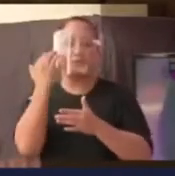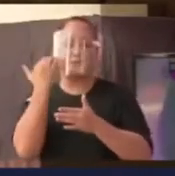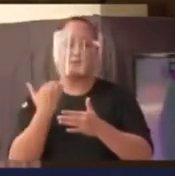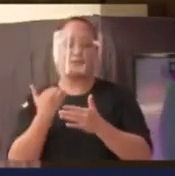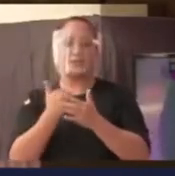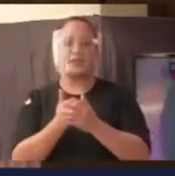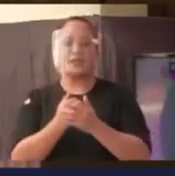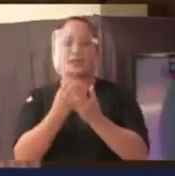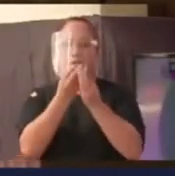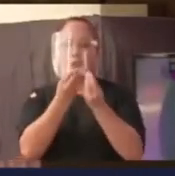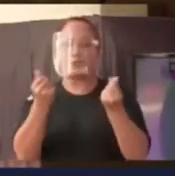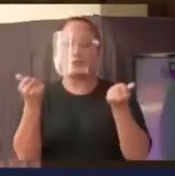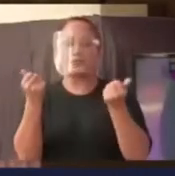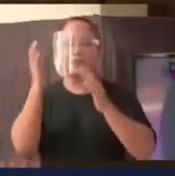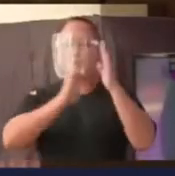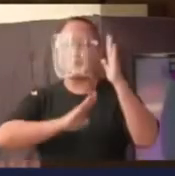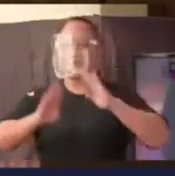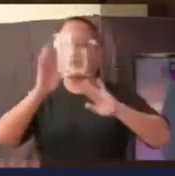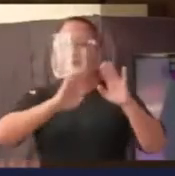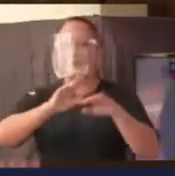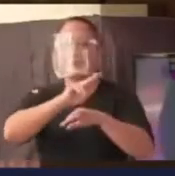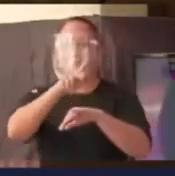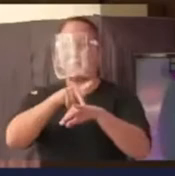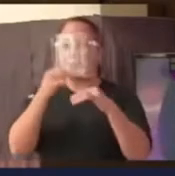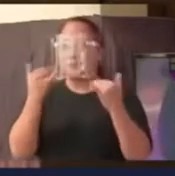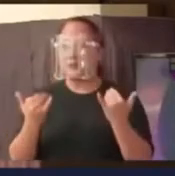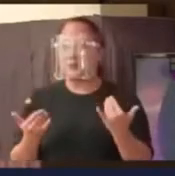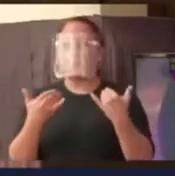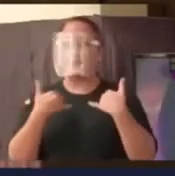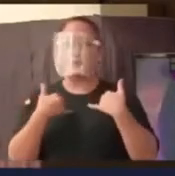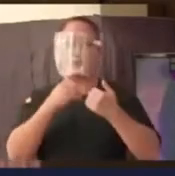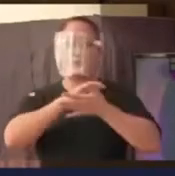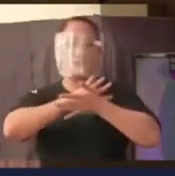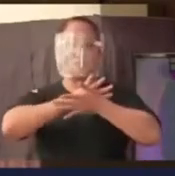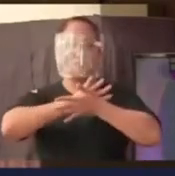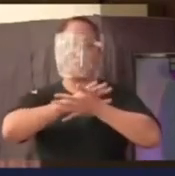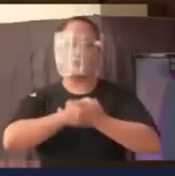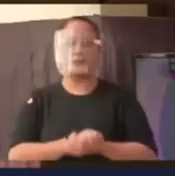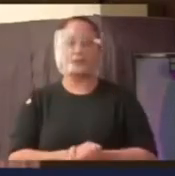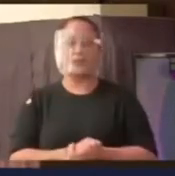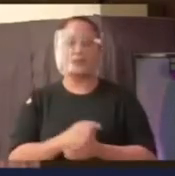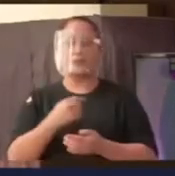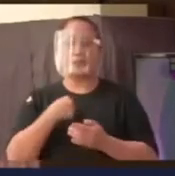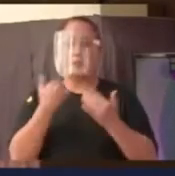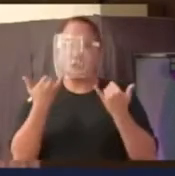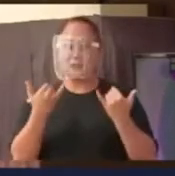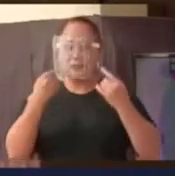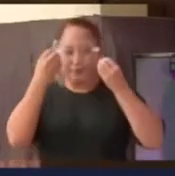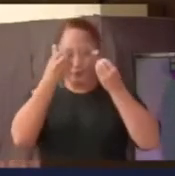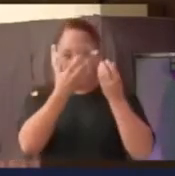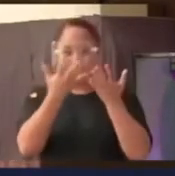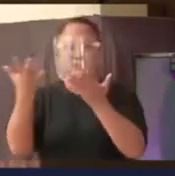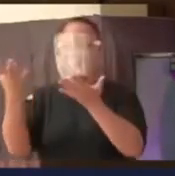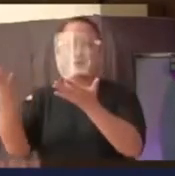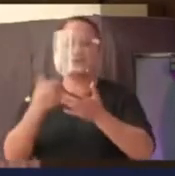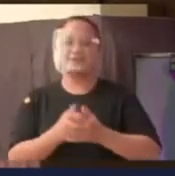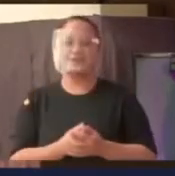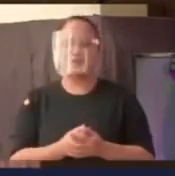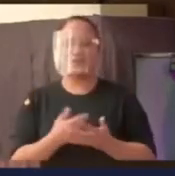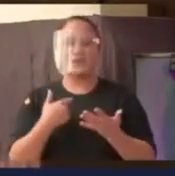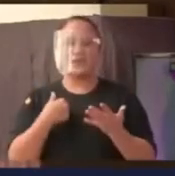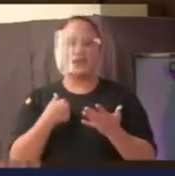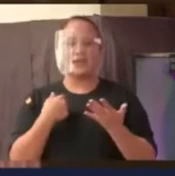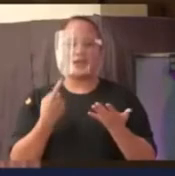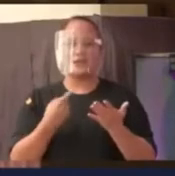mga suliranin ng bansa, lalo na nitong panahon ng COVID. Formal kong iahayag ngayong umaga